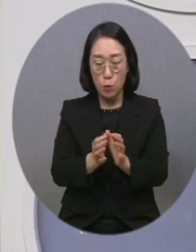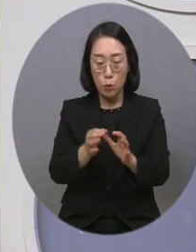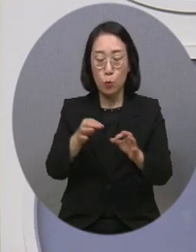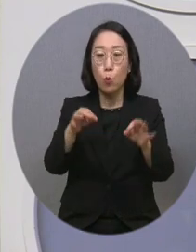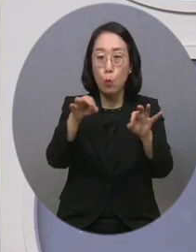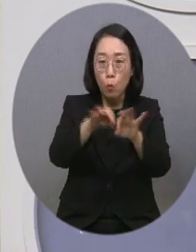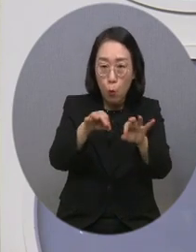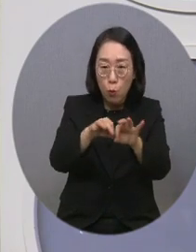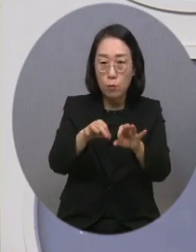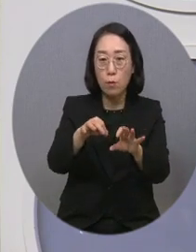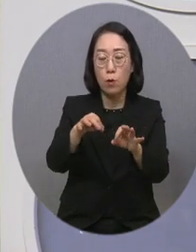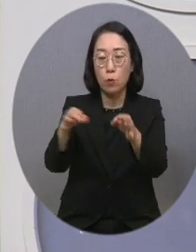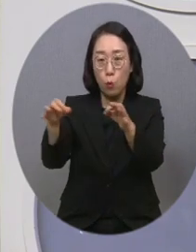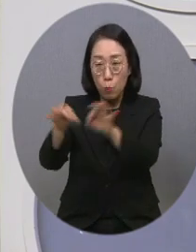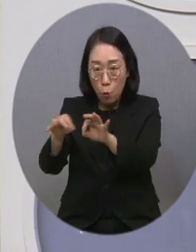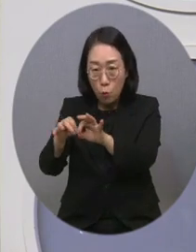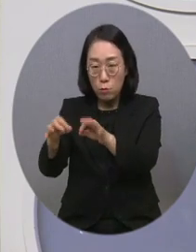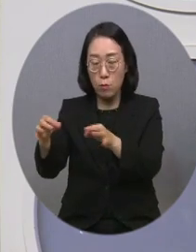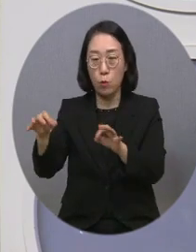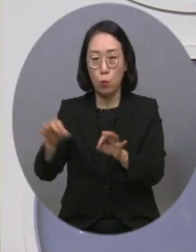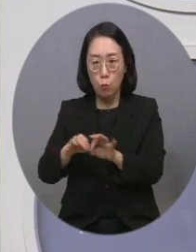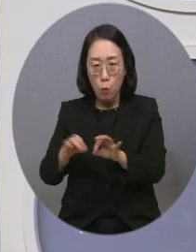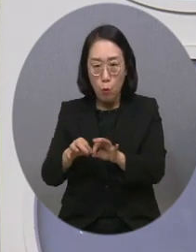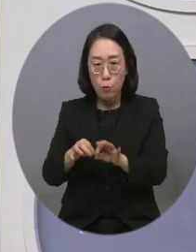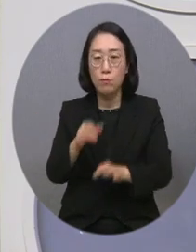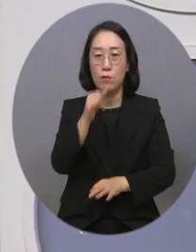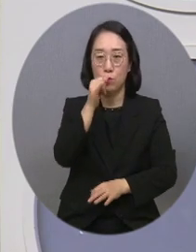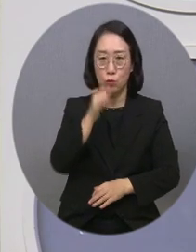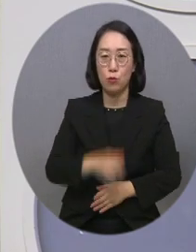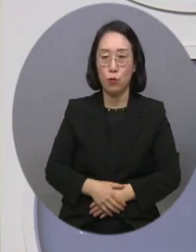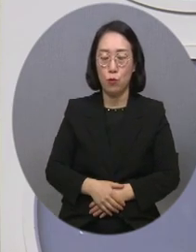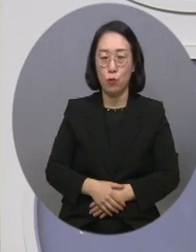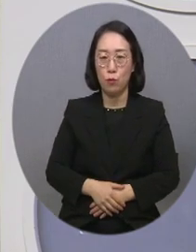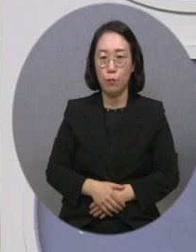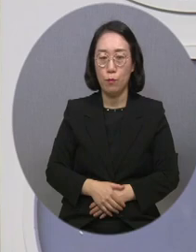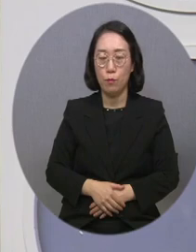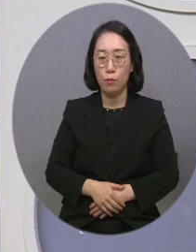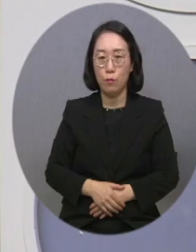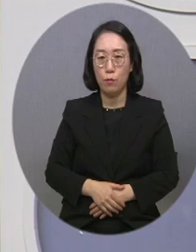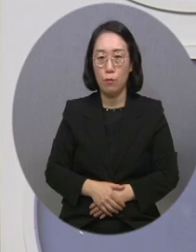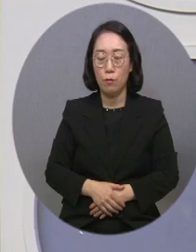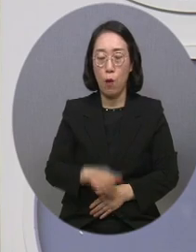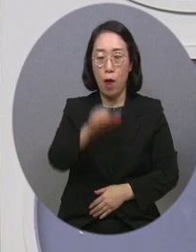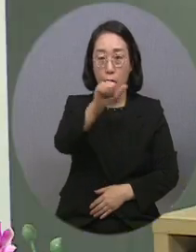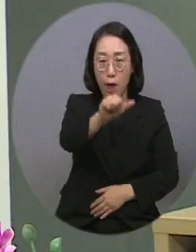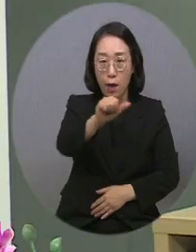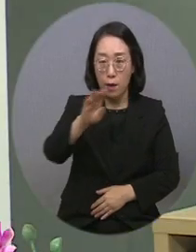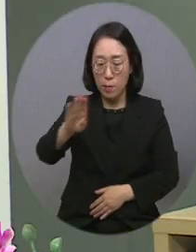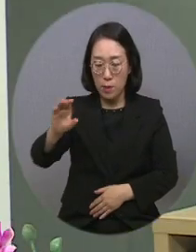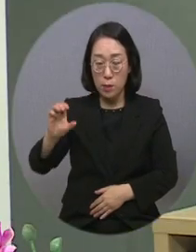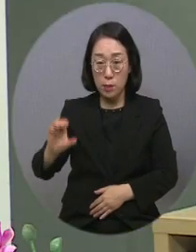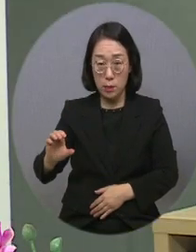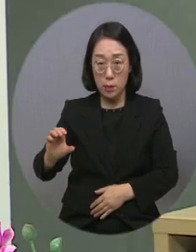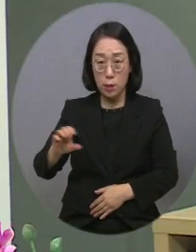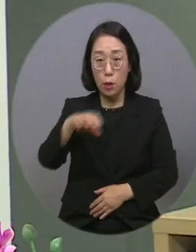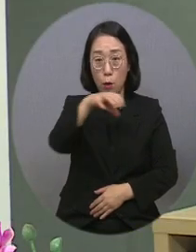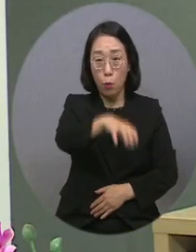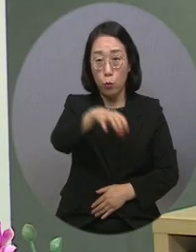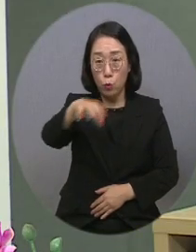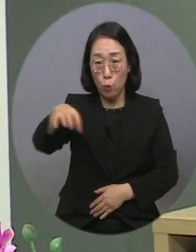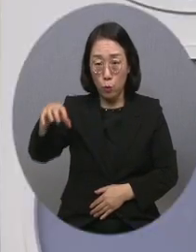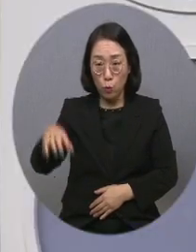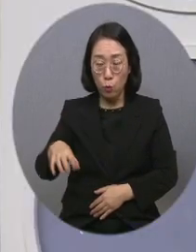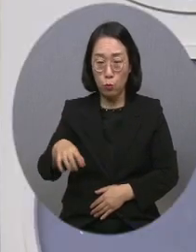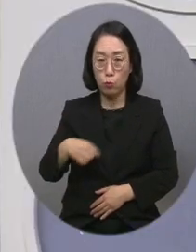많이 이렇게 하기 시작합니다. 그렇죠. 그러니까 이제 A 기관, B 기관, C 기관이 다 모금을 이렇게 하다 보니까 그 지역